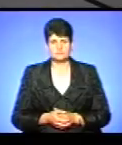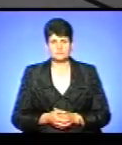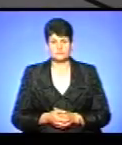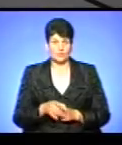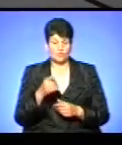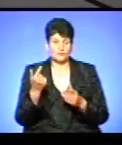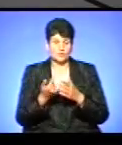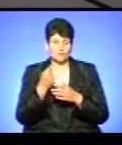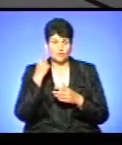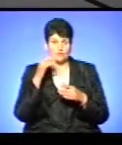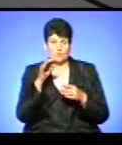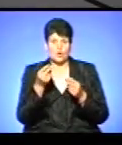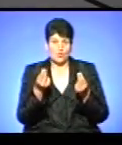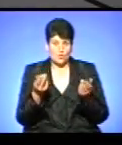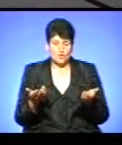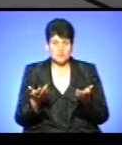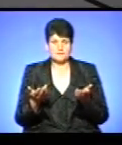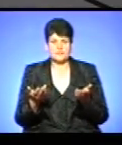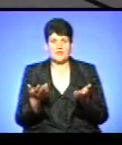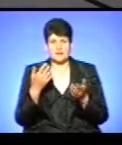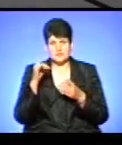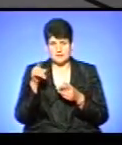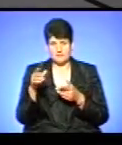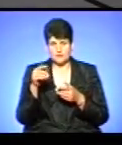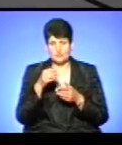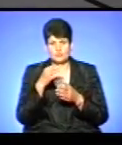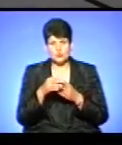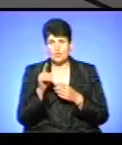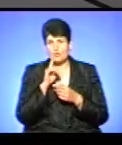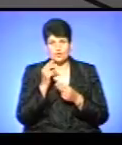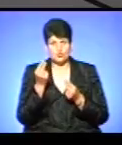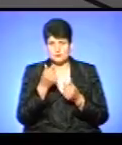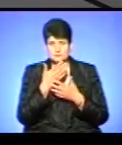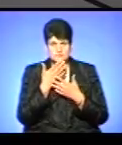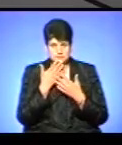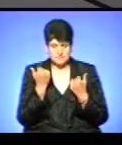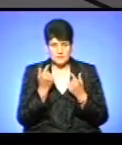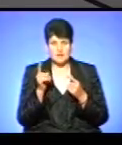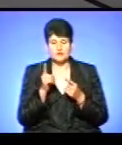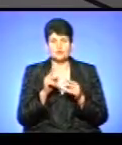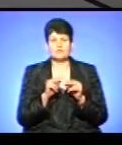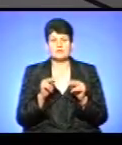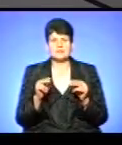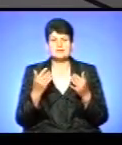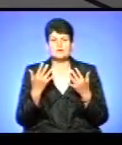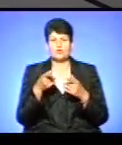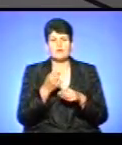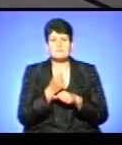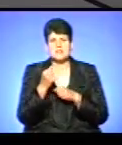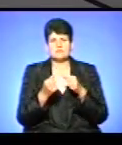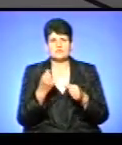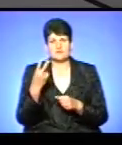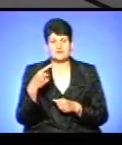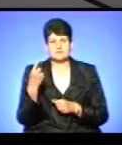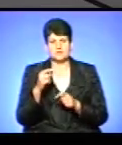Власне, ми знову почули про гроші, але знаємо вашу відповідь, що поки що гроші не надійшли. Але щодо викладачів, скількох ви працевлаштували в